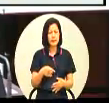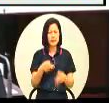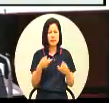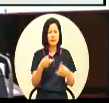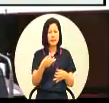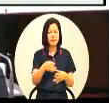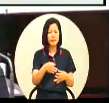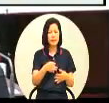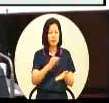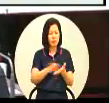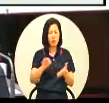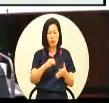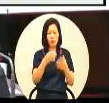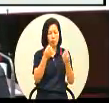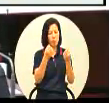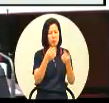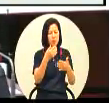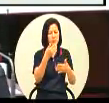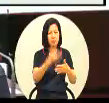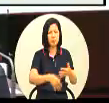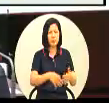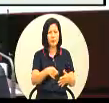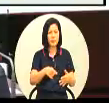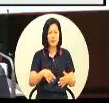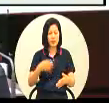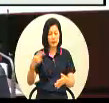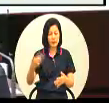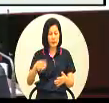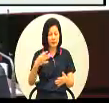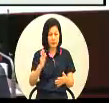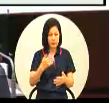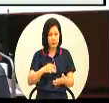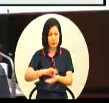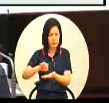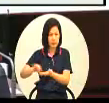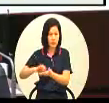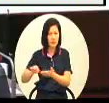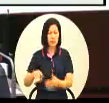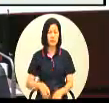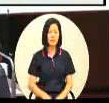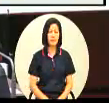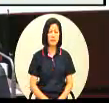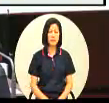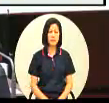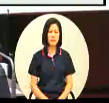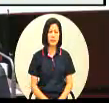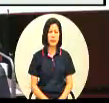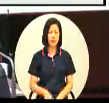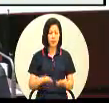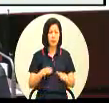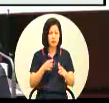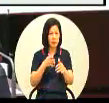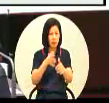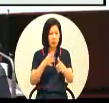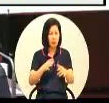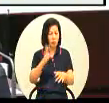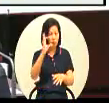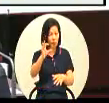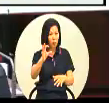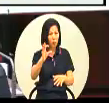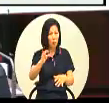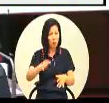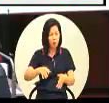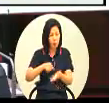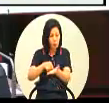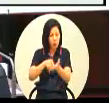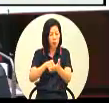钱，而且在后面的养护工作根本做得不够。起定我签稿起来，我们要争取一个公共厕所，这